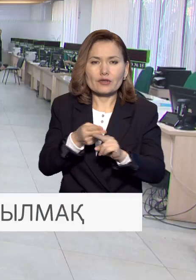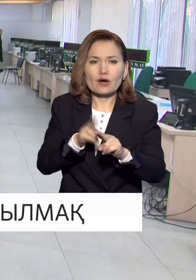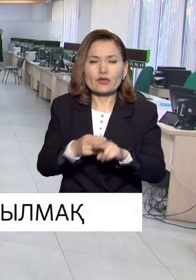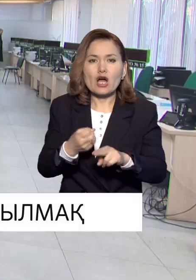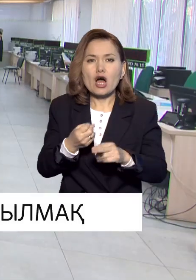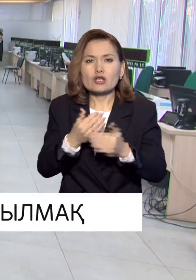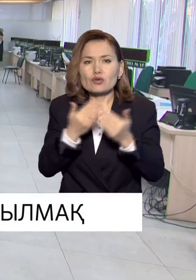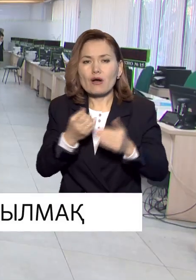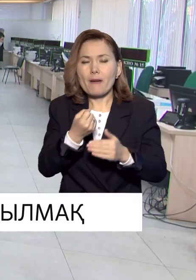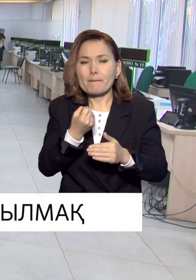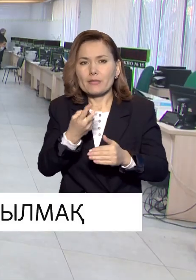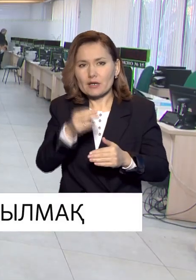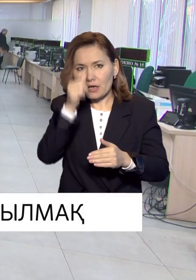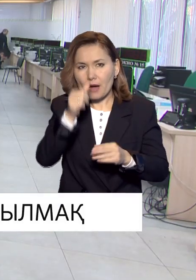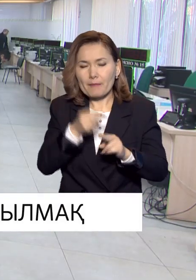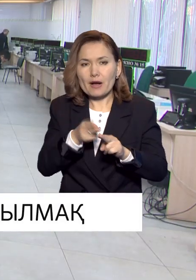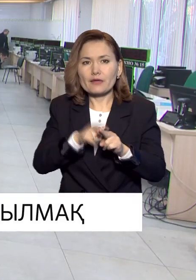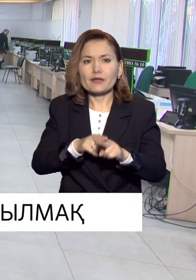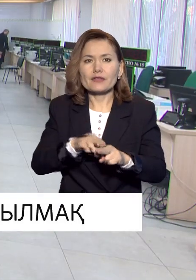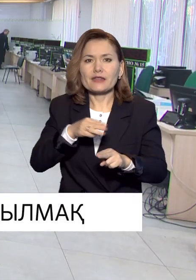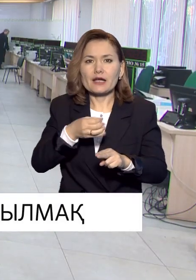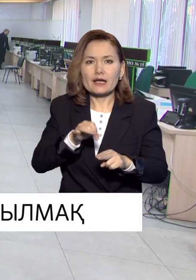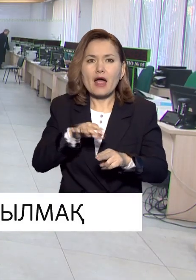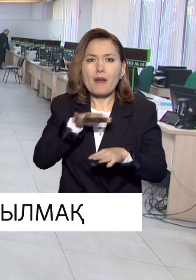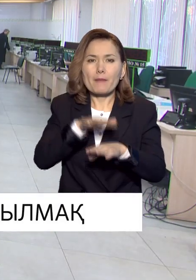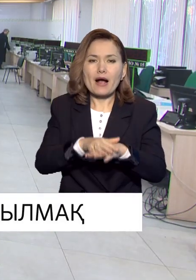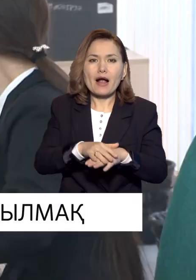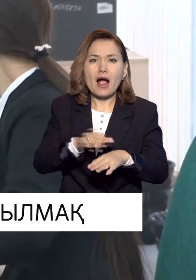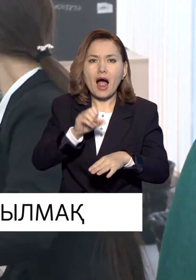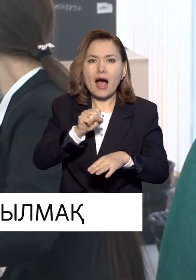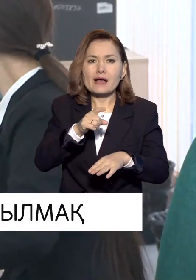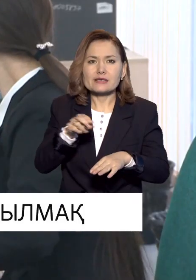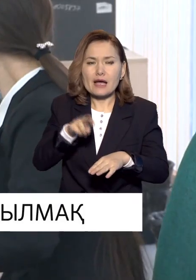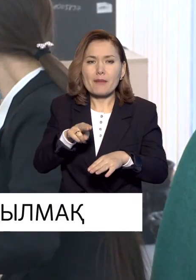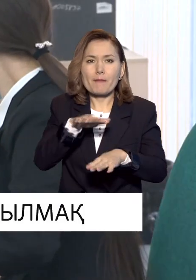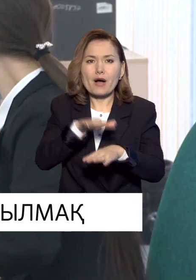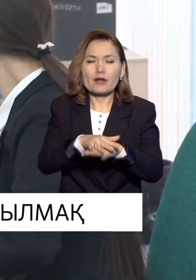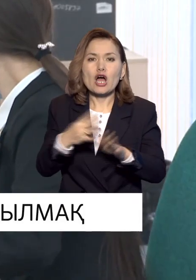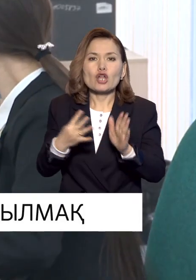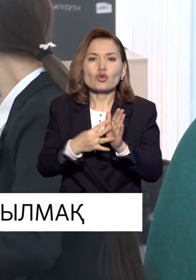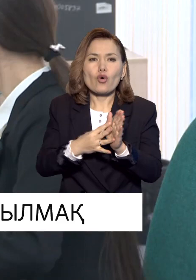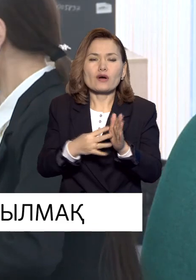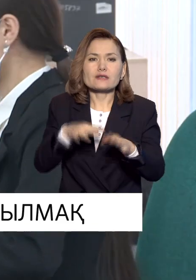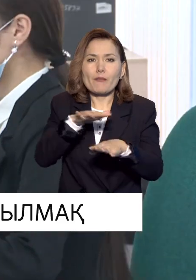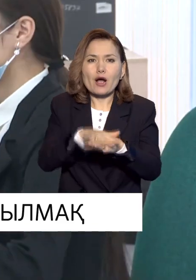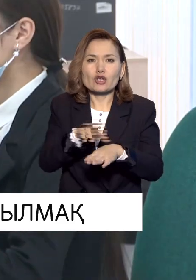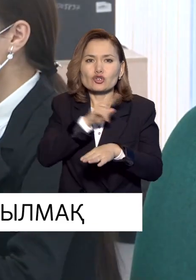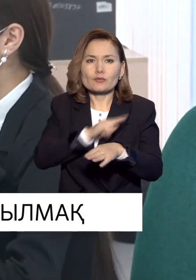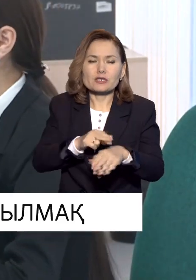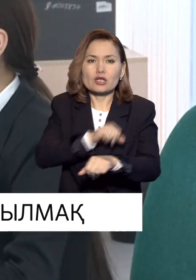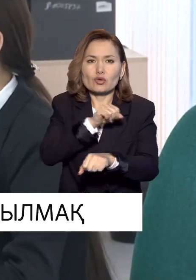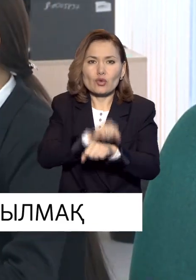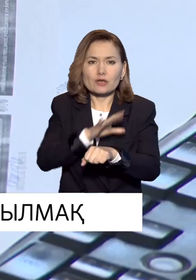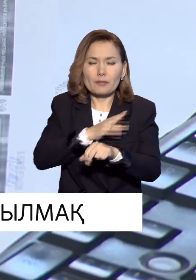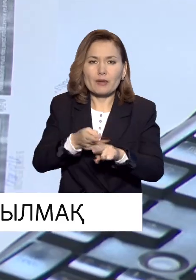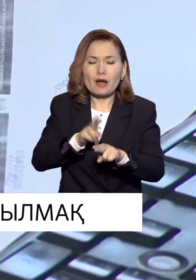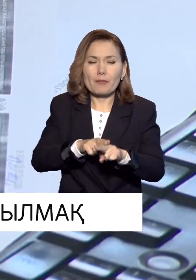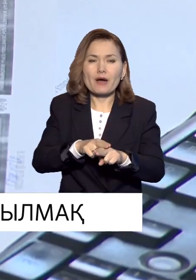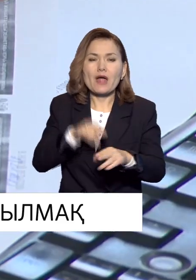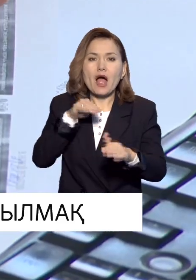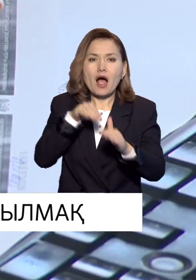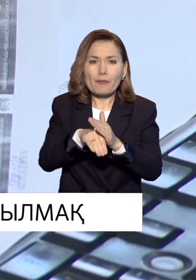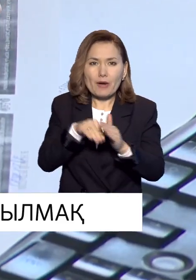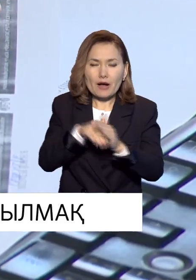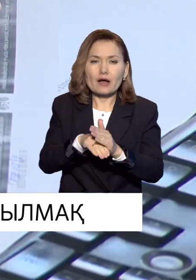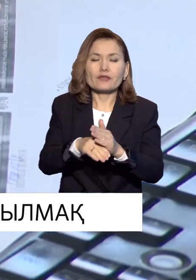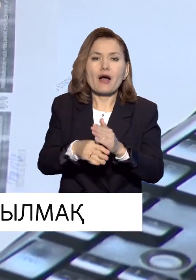жылда Дельта банк, Эксим банк, Тенгри банк және Азия кредит банк секілді 9 қаржы ұйымы жұмысын тоқтатқан. Клиенттерге ондағы